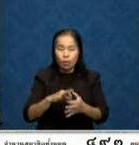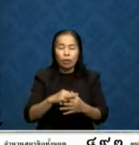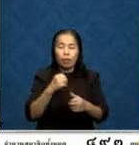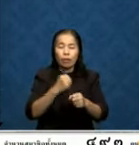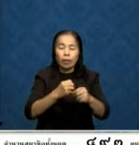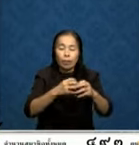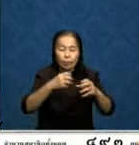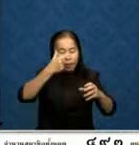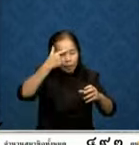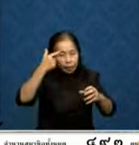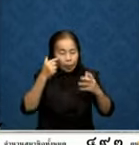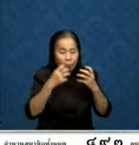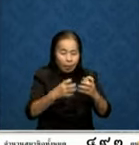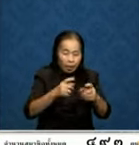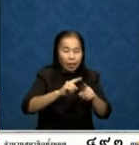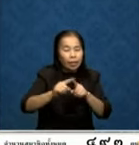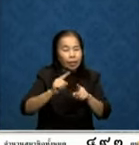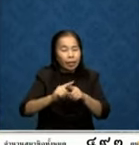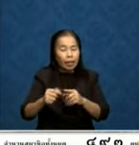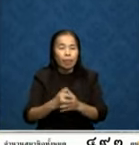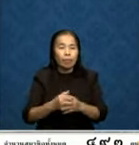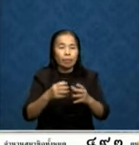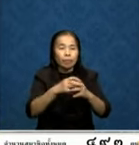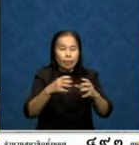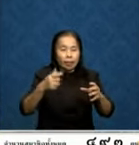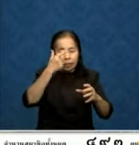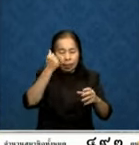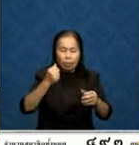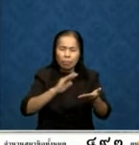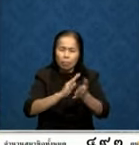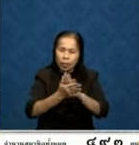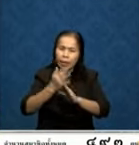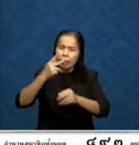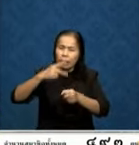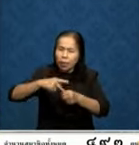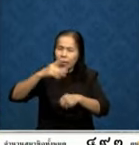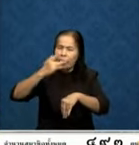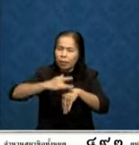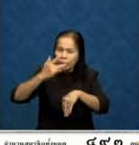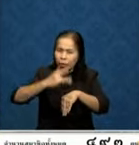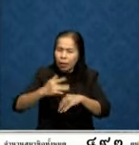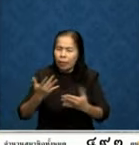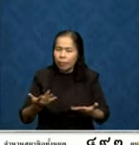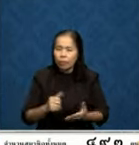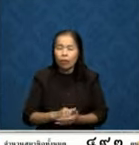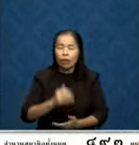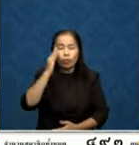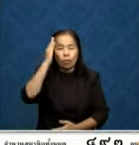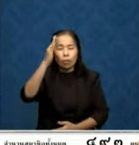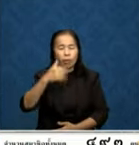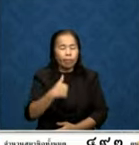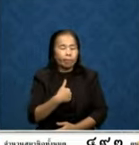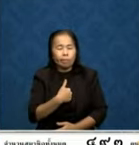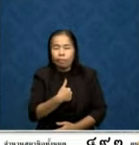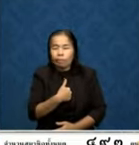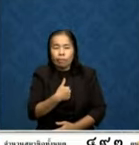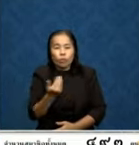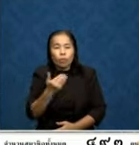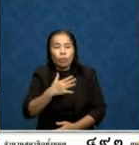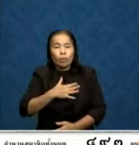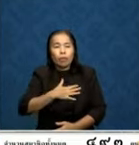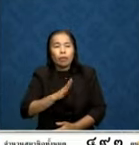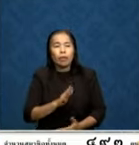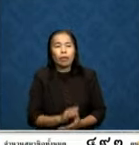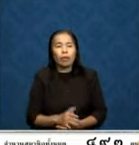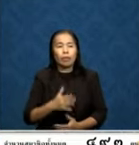ครับคือยังใช้ถ่านหินยังใช้แก๊สธรรมชาติวันข้างหน้าโลกเขาปฏิเสธพลังงานเหล่านี้เลยครับผ